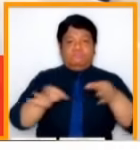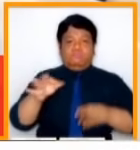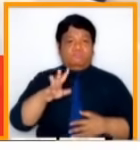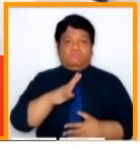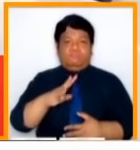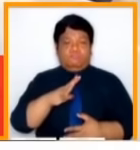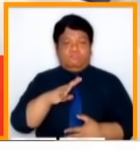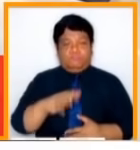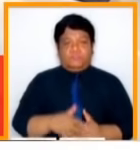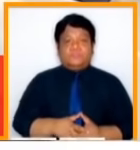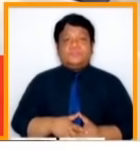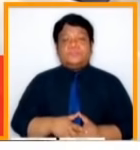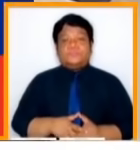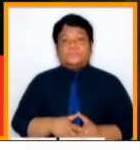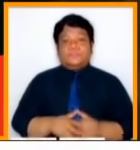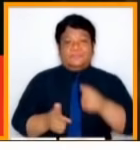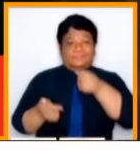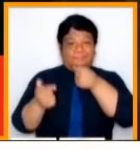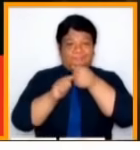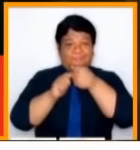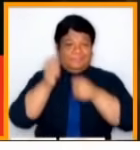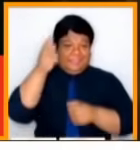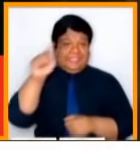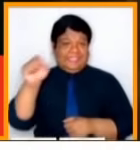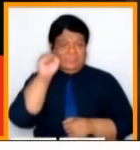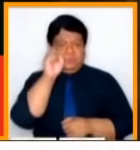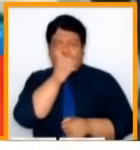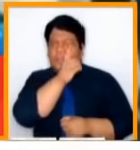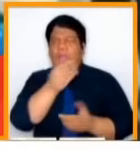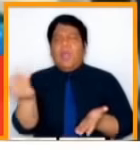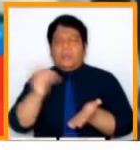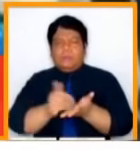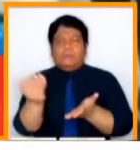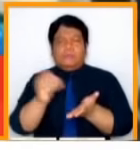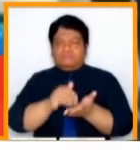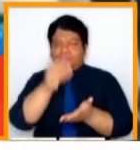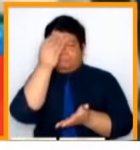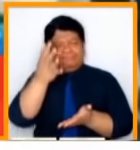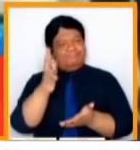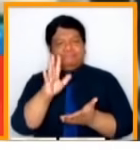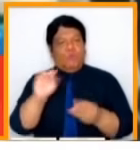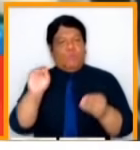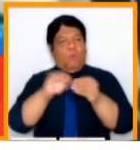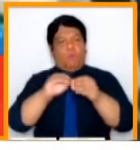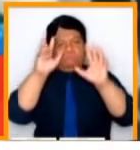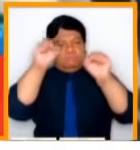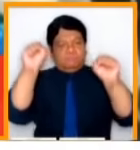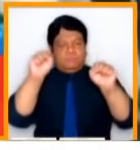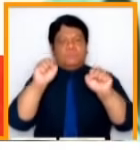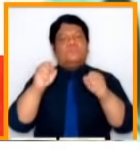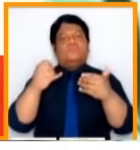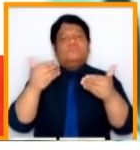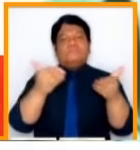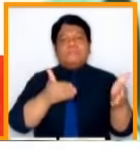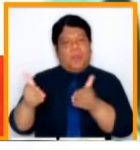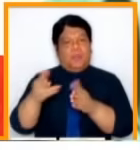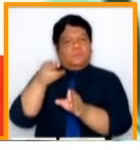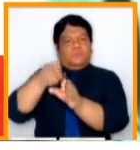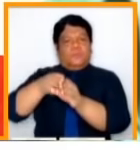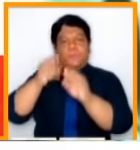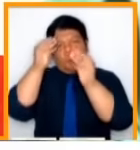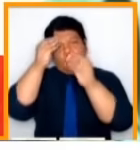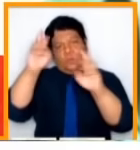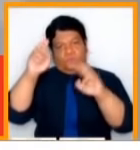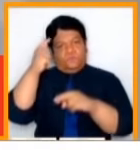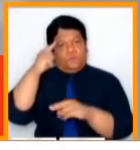Mayor Sara na hindi na siya tatakbong pangulo at tag-file nga ng kandidatura para tumakbong muling mayor ng Davao City. Hindi rin